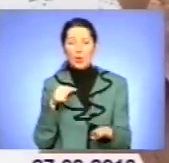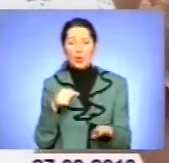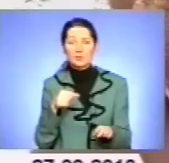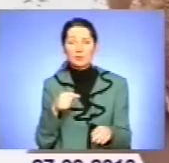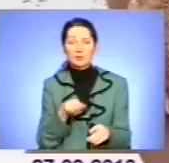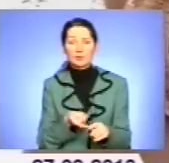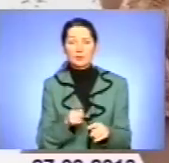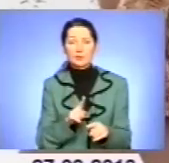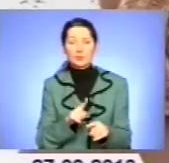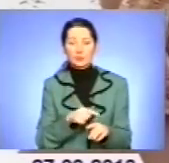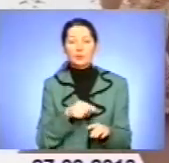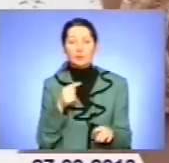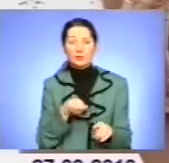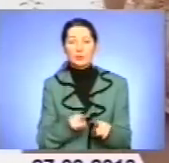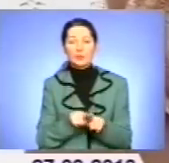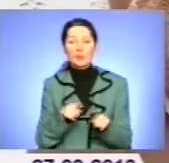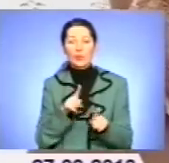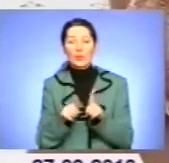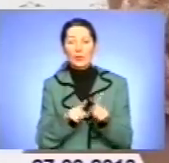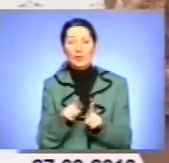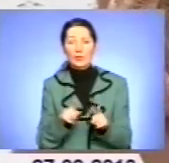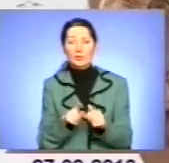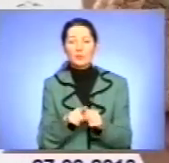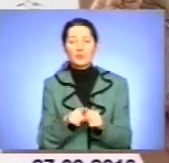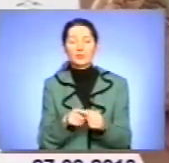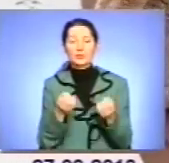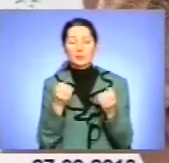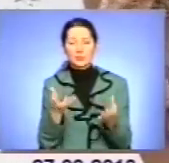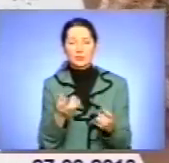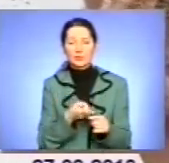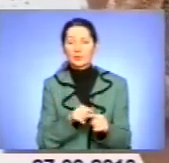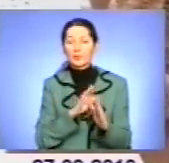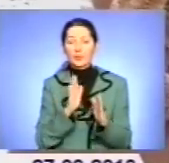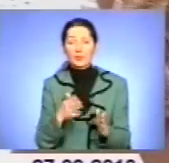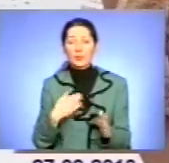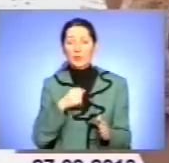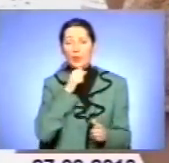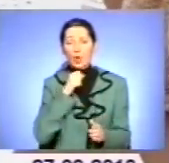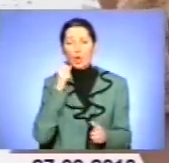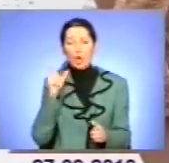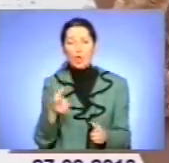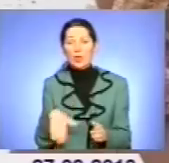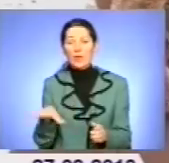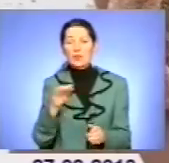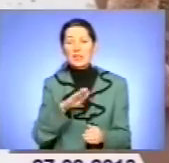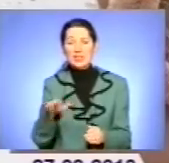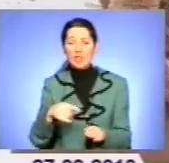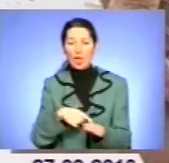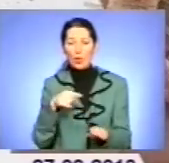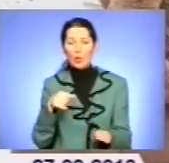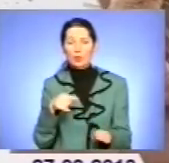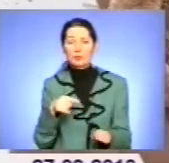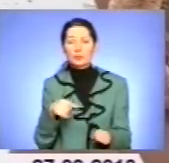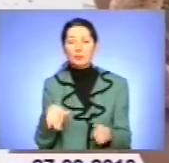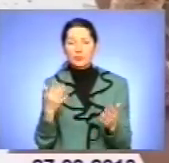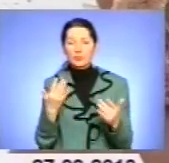такі вже... зміни, реагуєте на такі зміни? Година вперед, година назад? Звичайно, це не тільки я, доросла людина, реагую, це всі діти реагують, і це вже